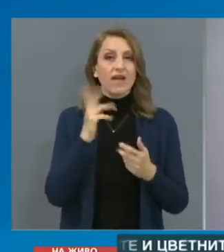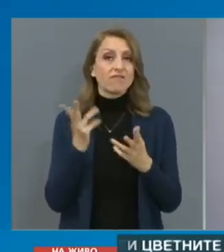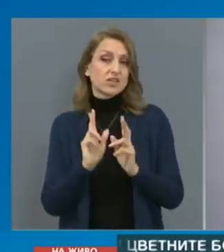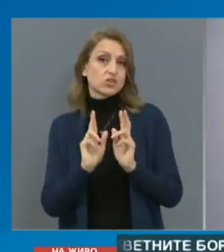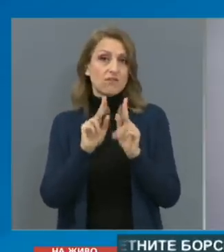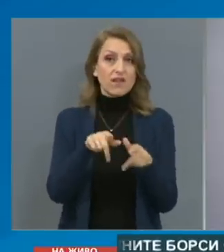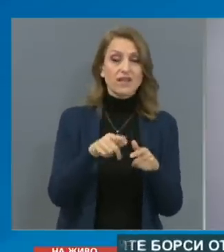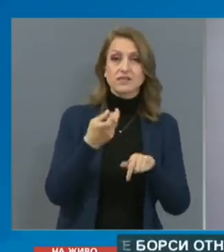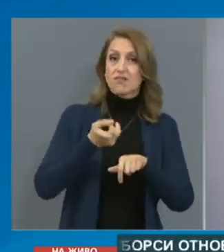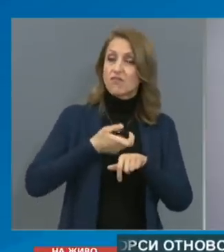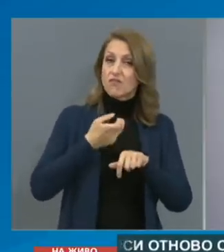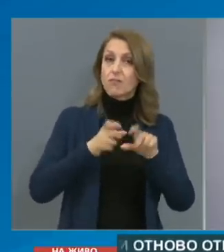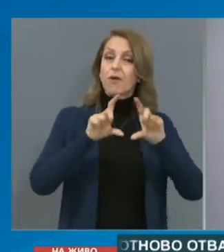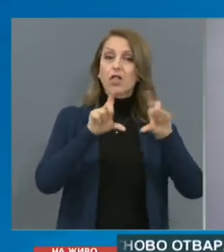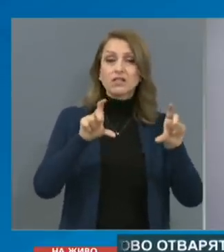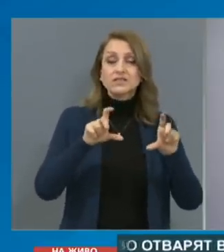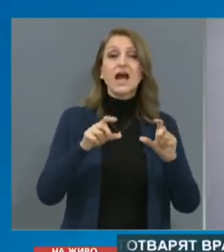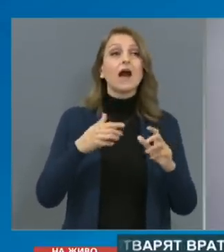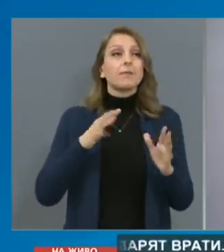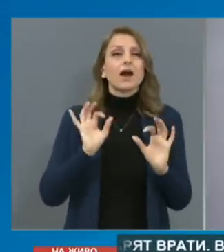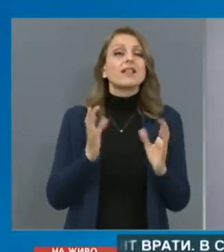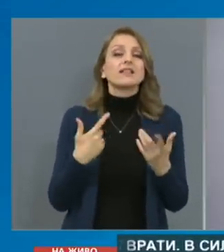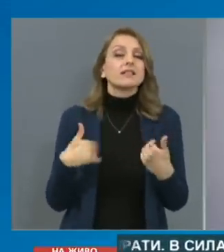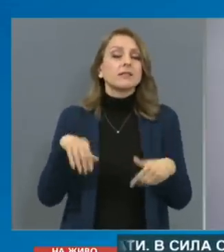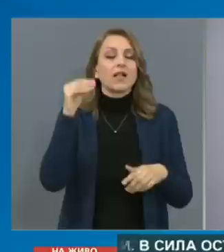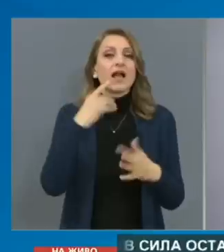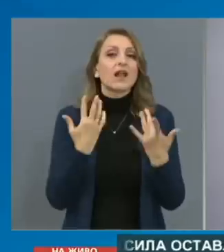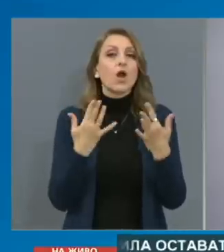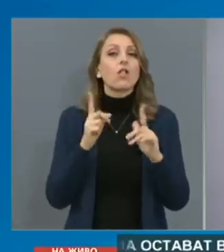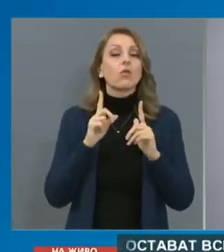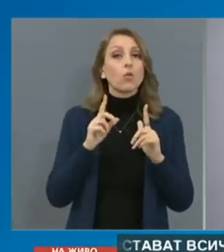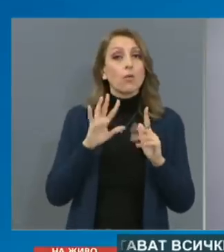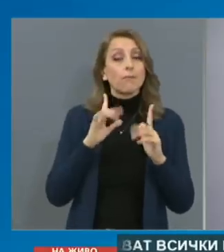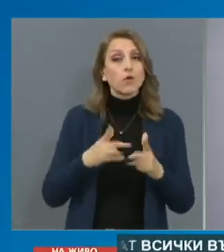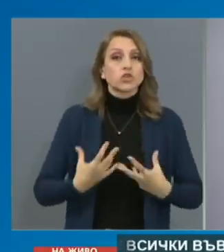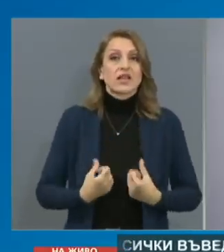би след тия пътешествия рязко ще скочи заболеваемостта.